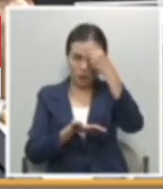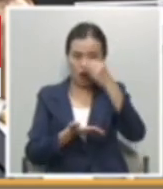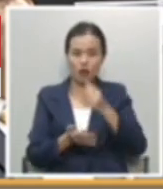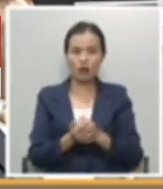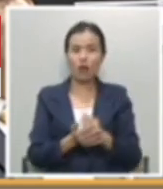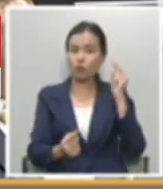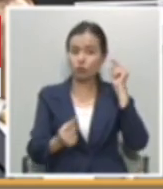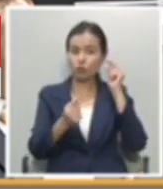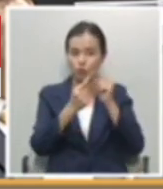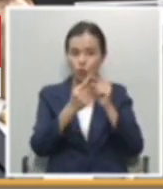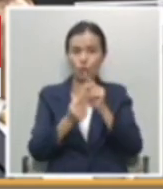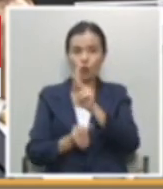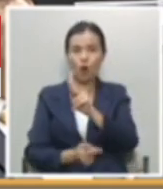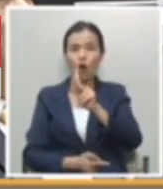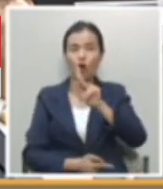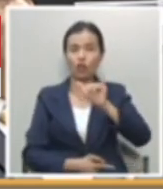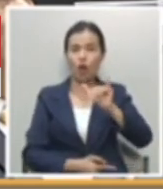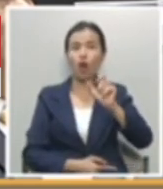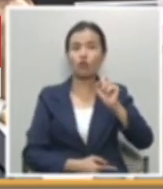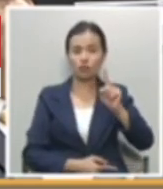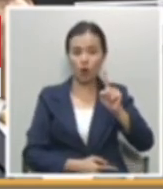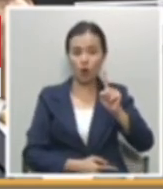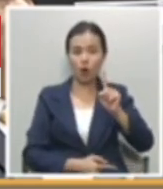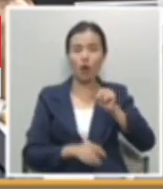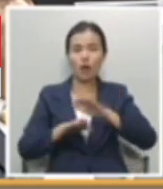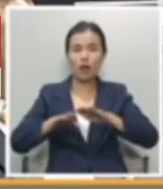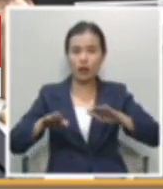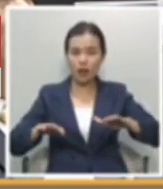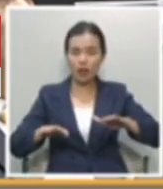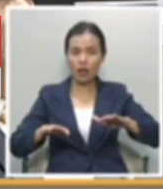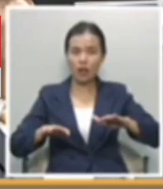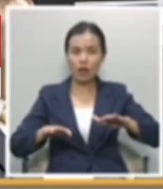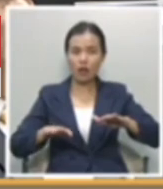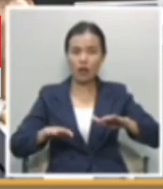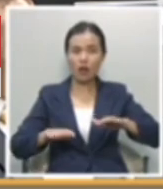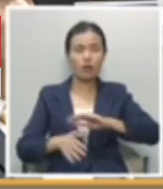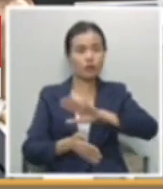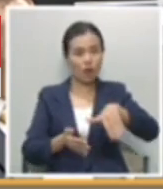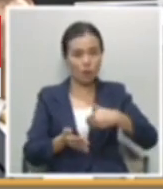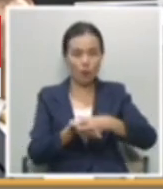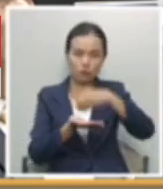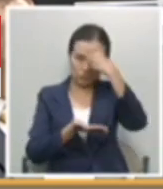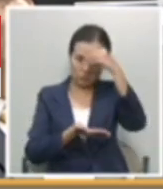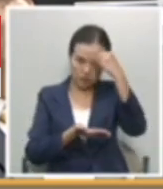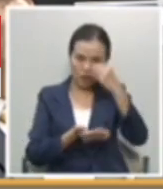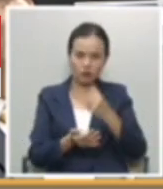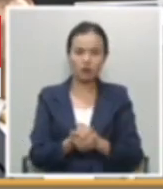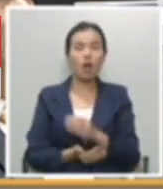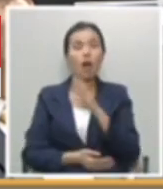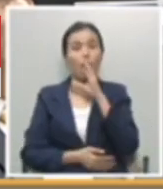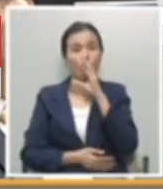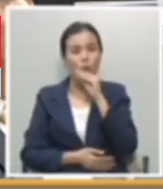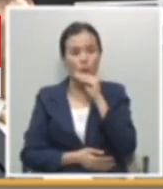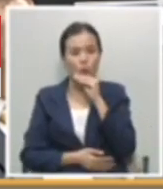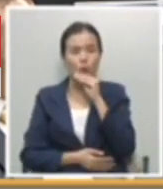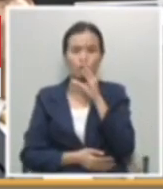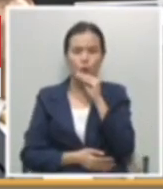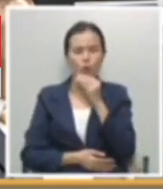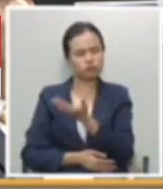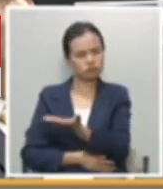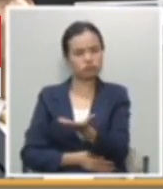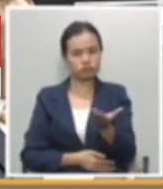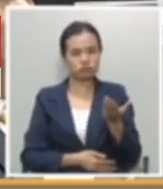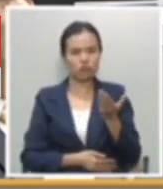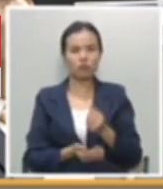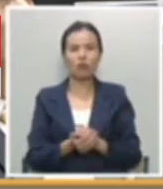ามุ่งเน้นไปที่กยศของให้เพื่อลูกหลานเด็กของพวกเราชอบพูดนักหลายคนครับบอกว่าเ